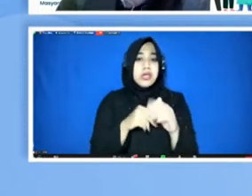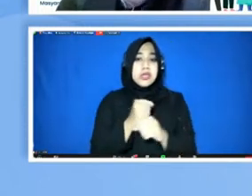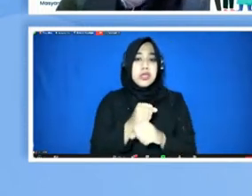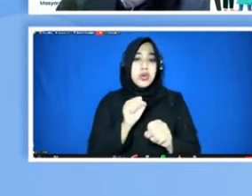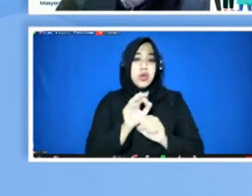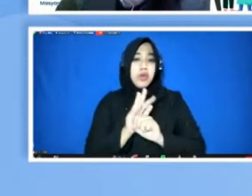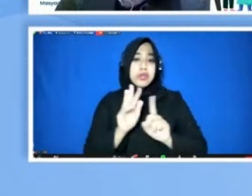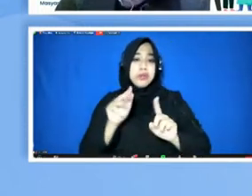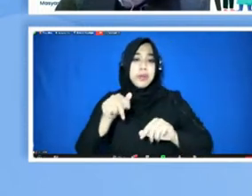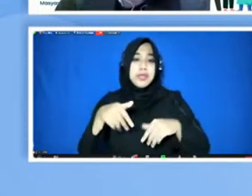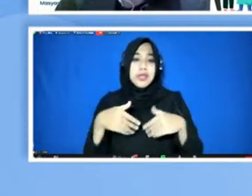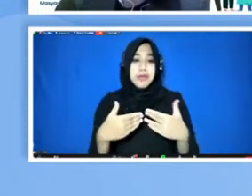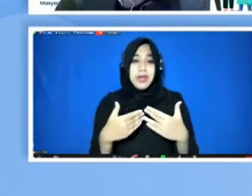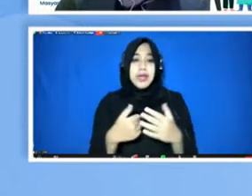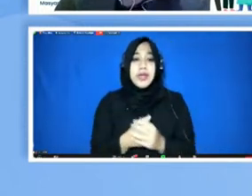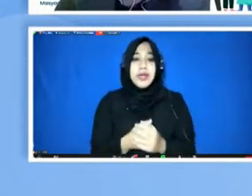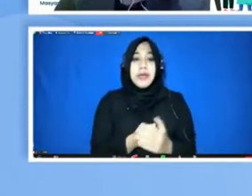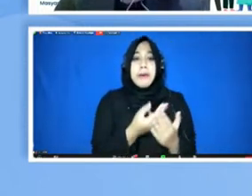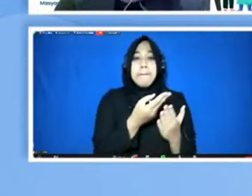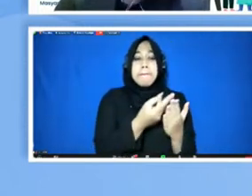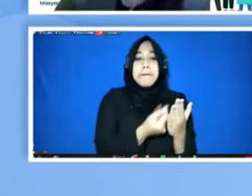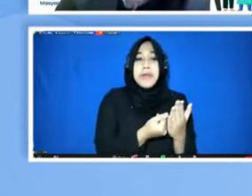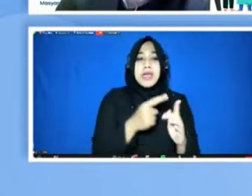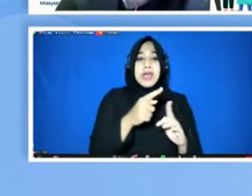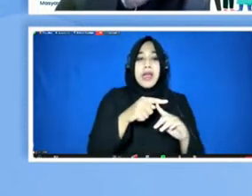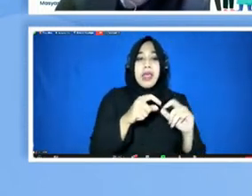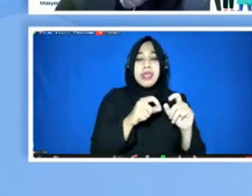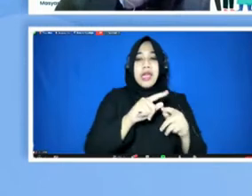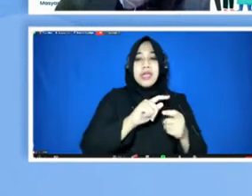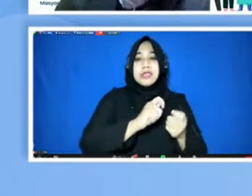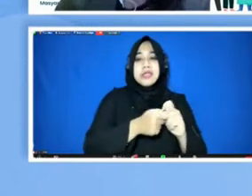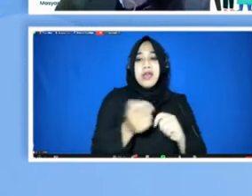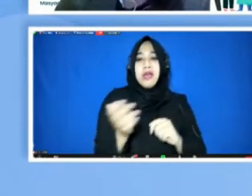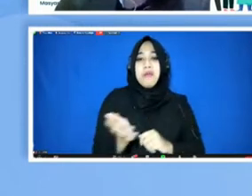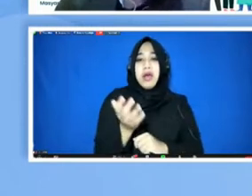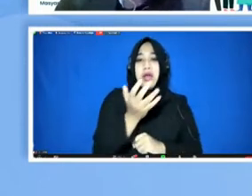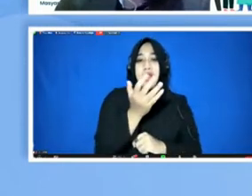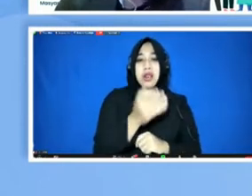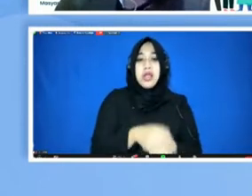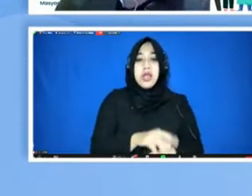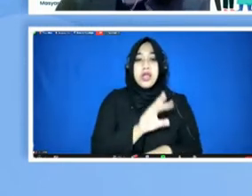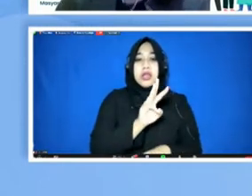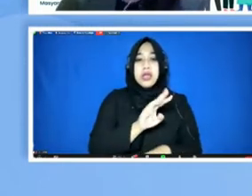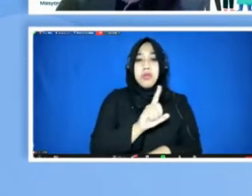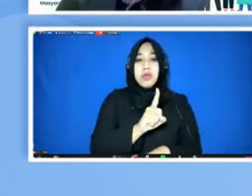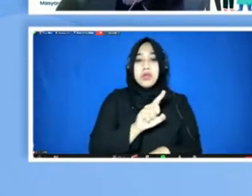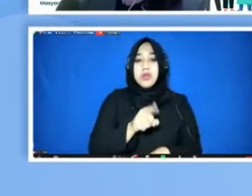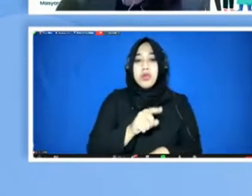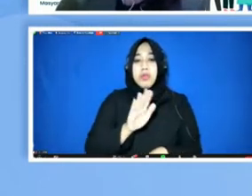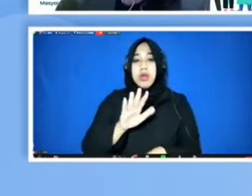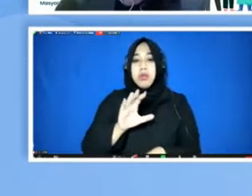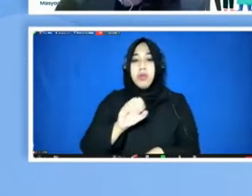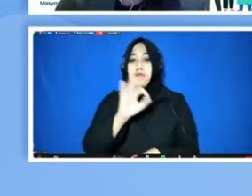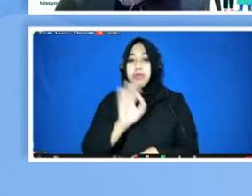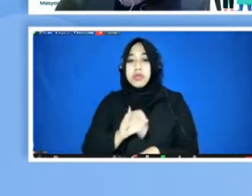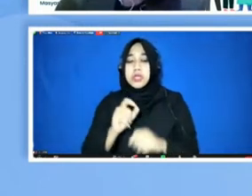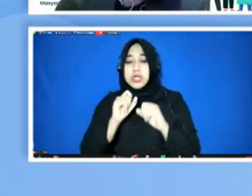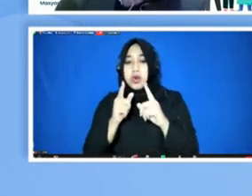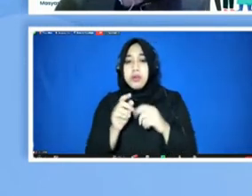COVID-19 adalah biaya tes yang mahal, sebanyak 31,50% yang menjawab. Dan